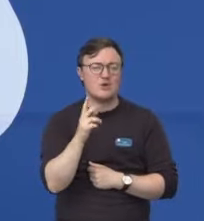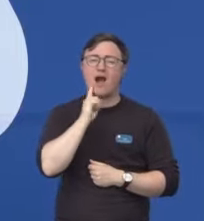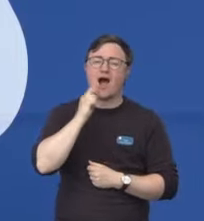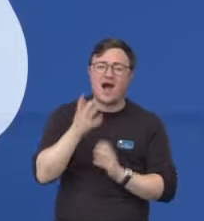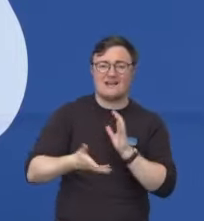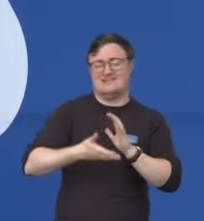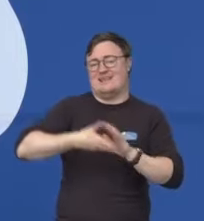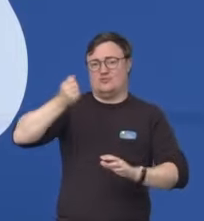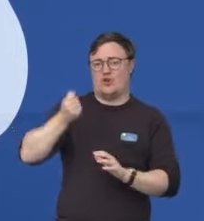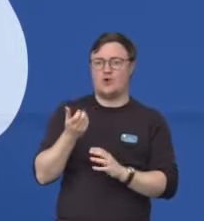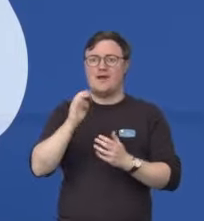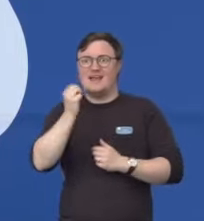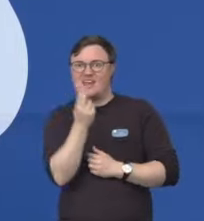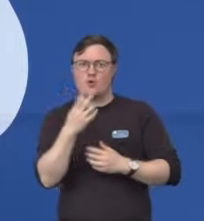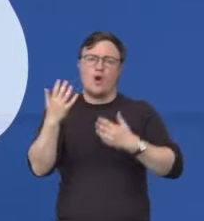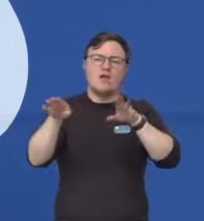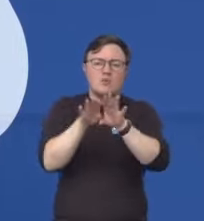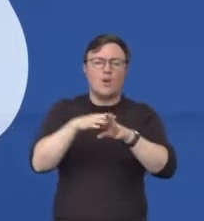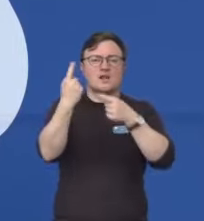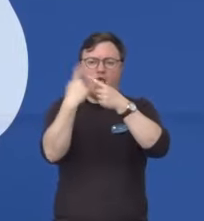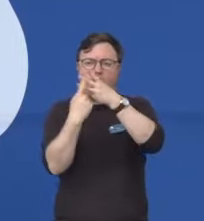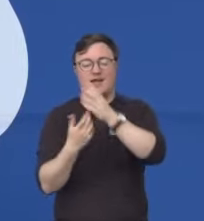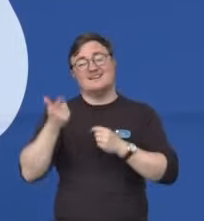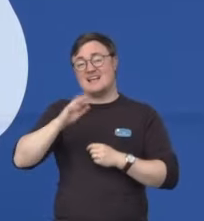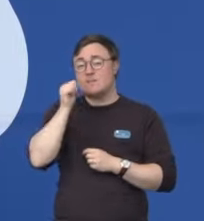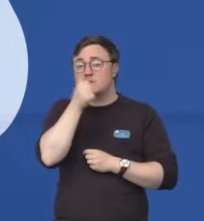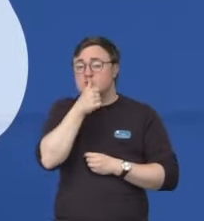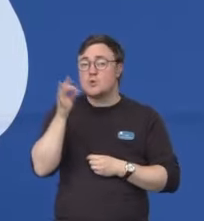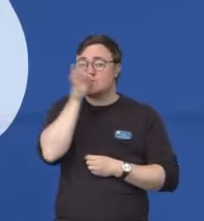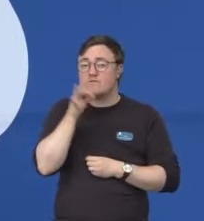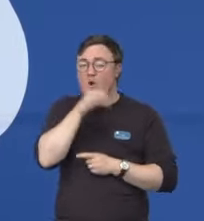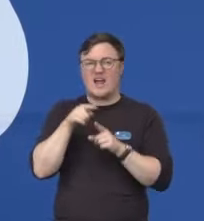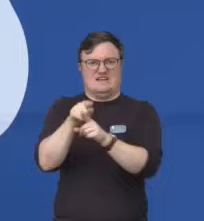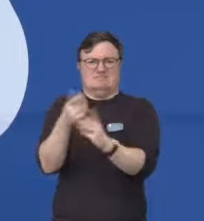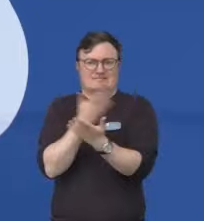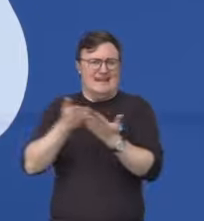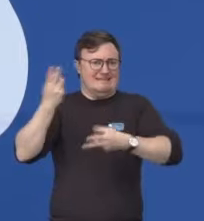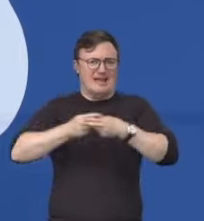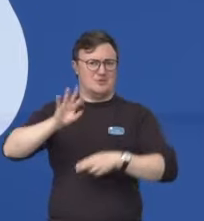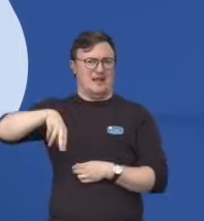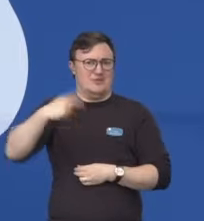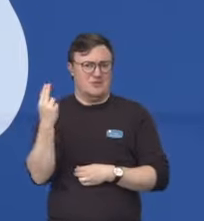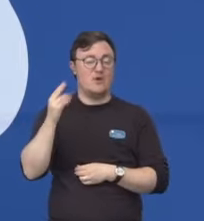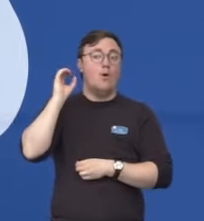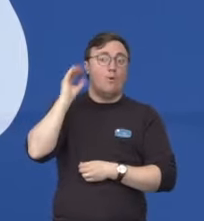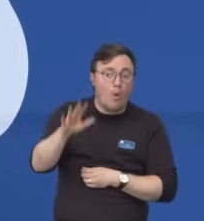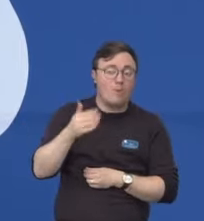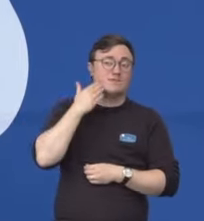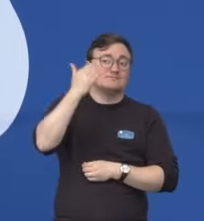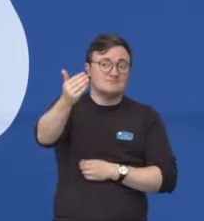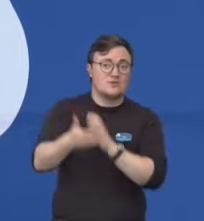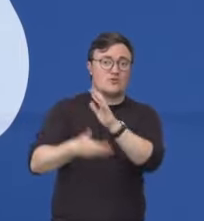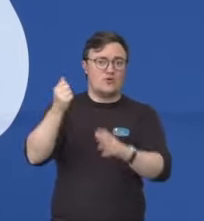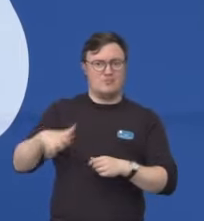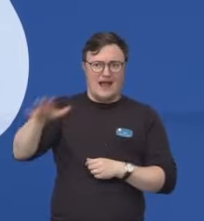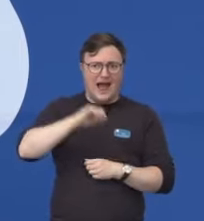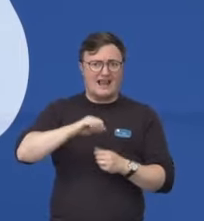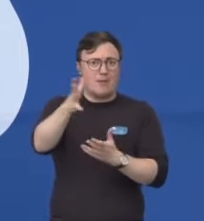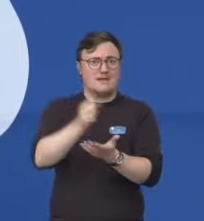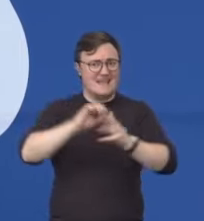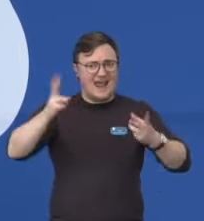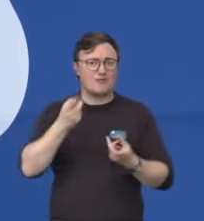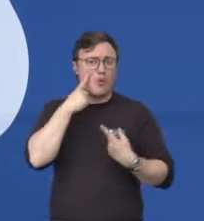EU gör dåligt. Alltså man pratar till exempel om snusfrågan som inte ens är uppe just nu, och om det skulle vara uppe så skulle alla partier hålla med varandra om att